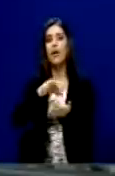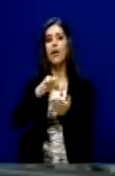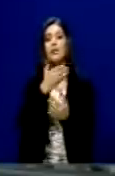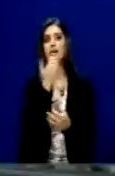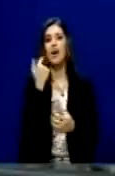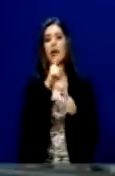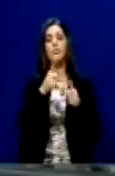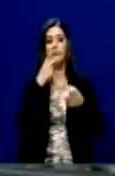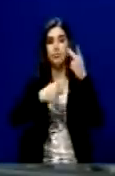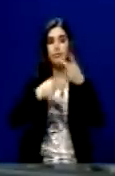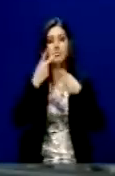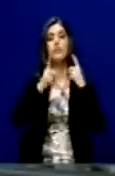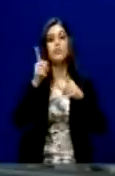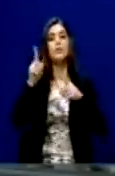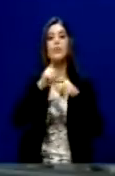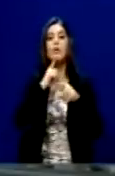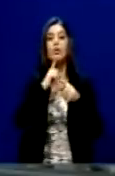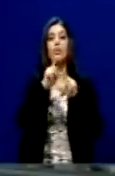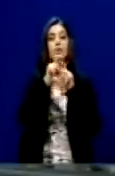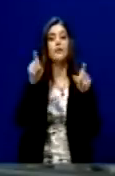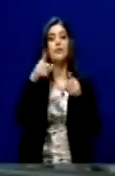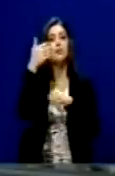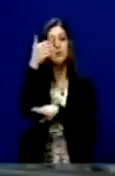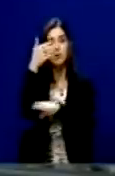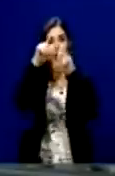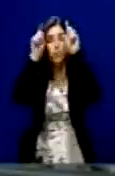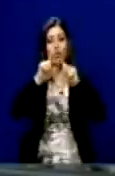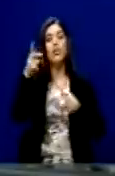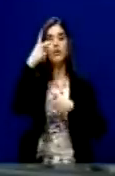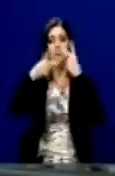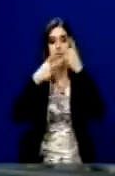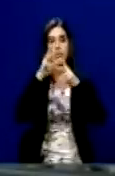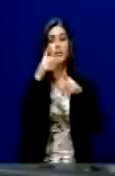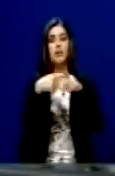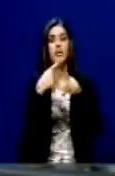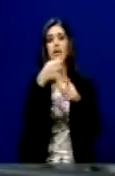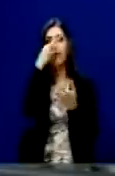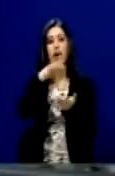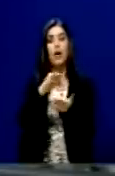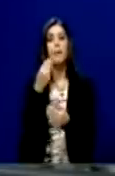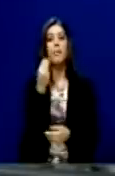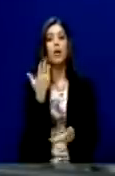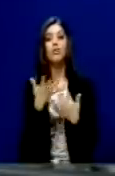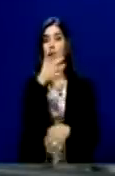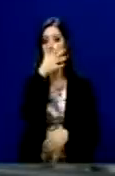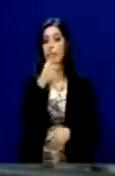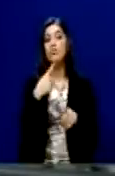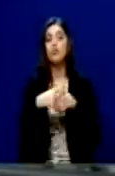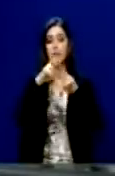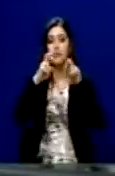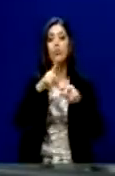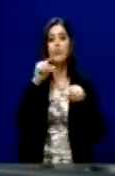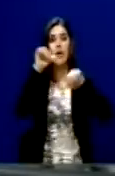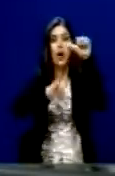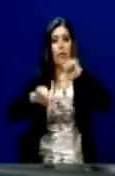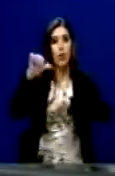treg, agjencioni i ushqimit është i obliguar që në kufit të bëjë testimin e farave. Analizat duhet të bëhen në kushte